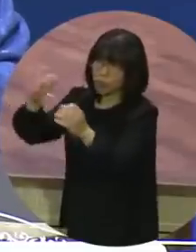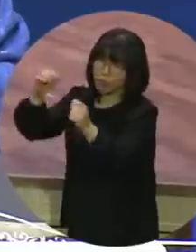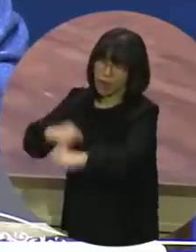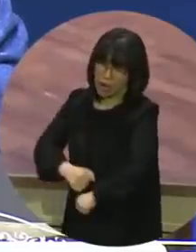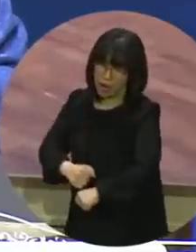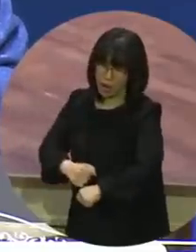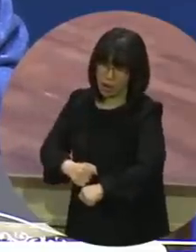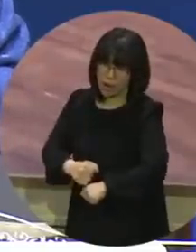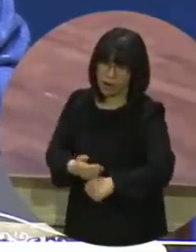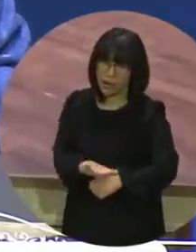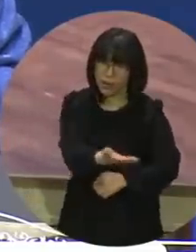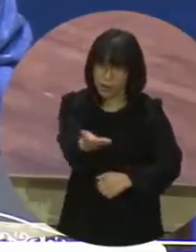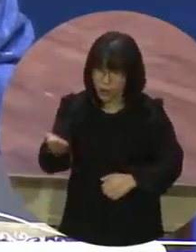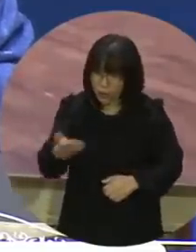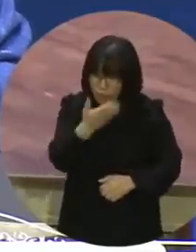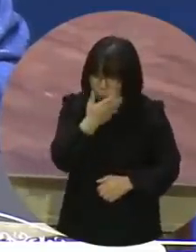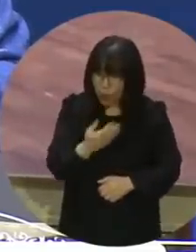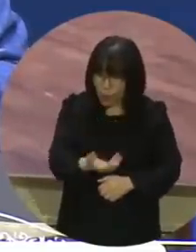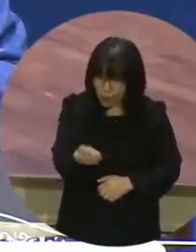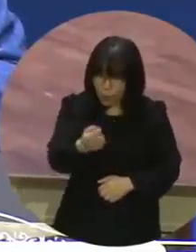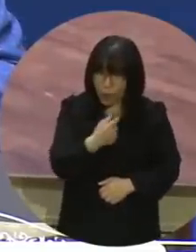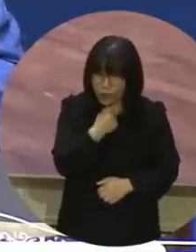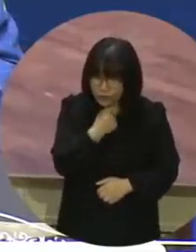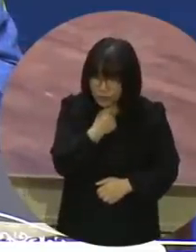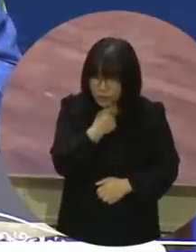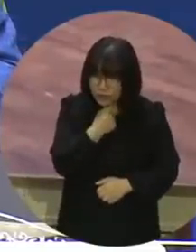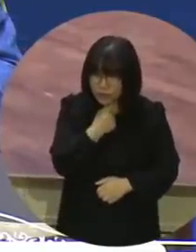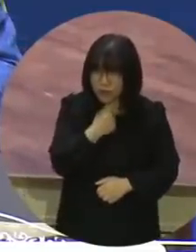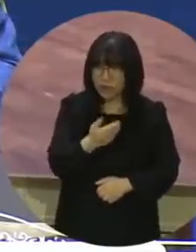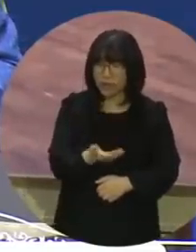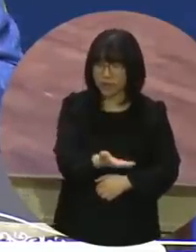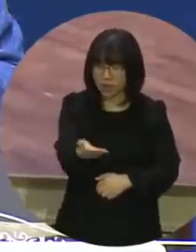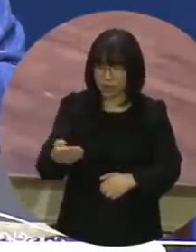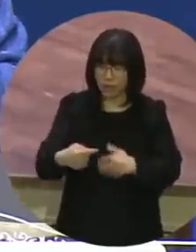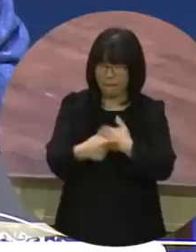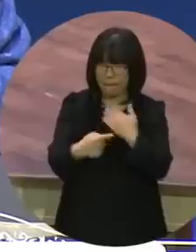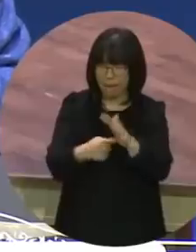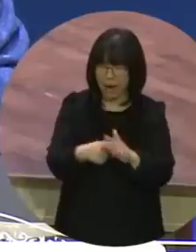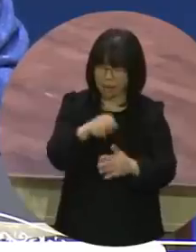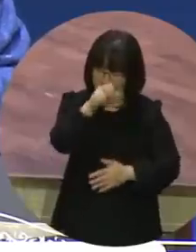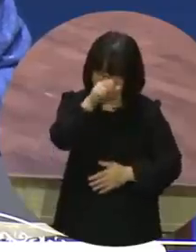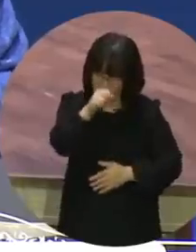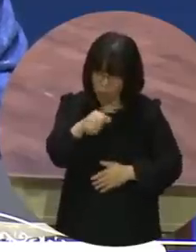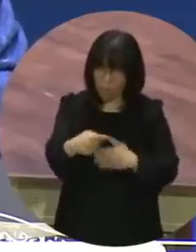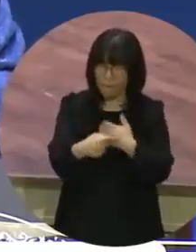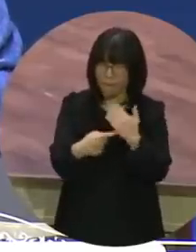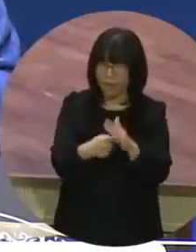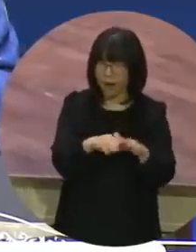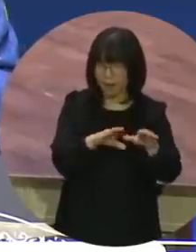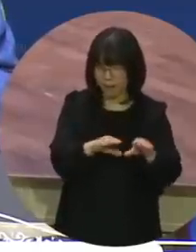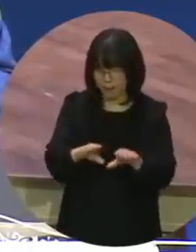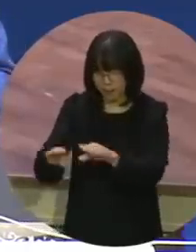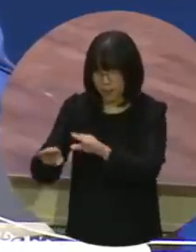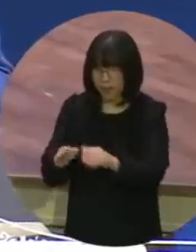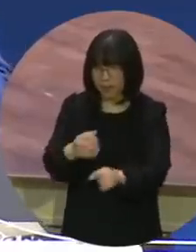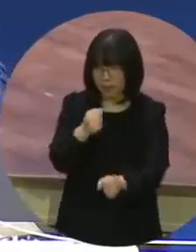드리고 축복하고 싶어요? 네. 여러분의 밭을 잘 가꾸시기 바랍니다. 마음의 밭.